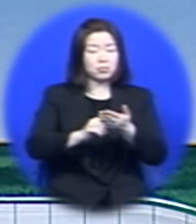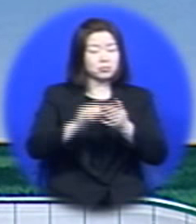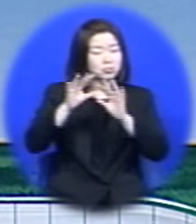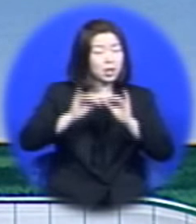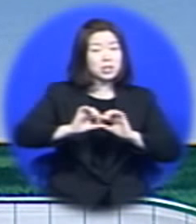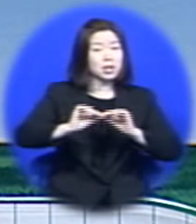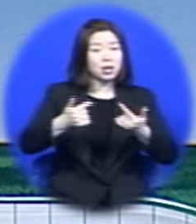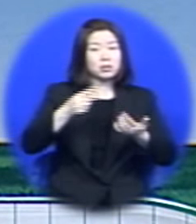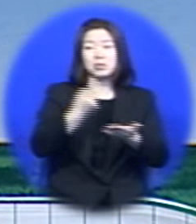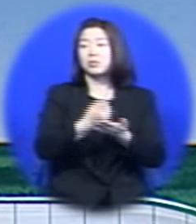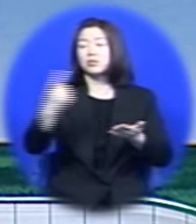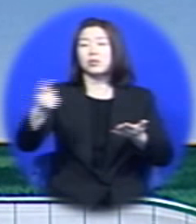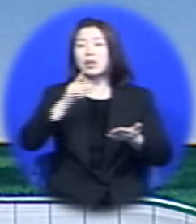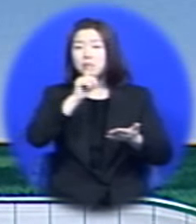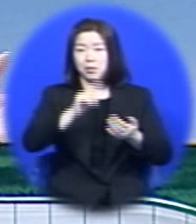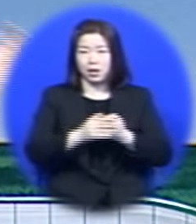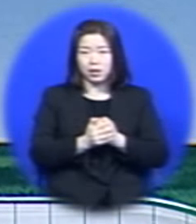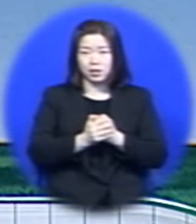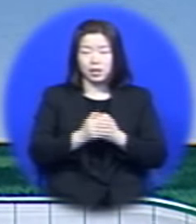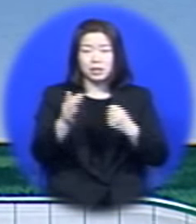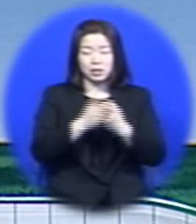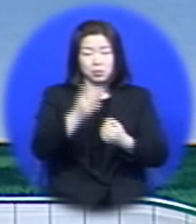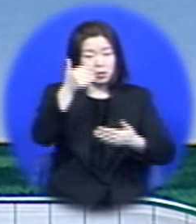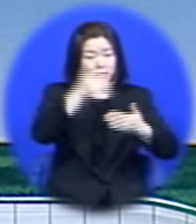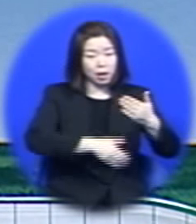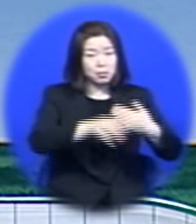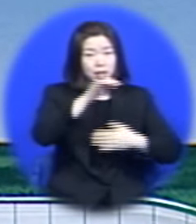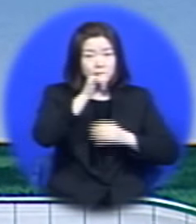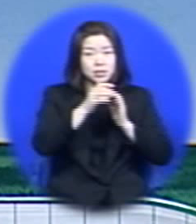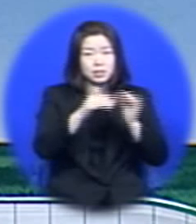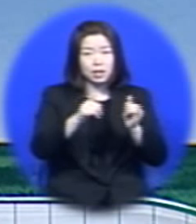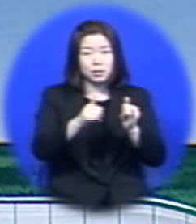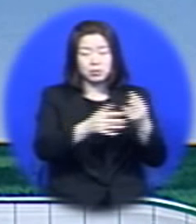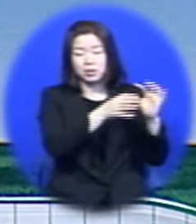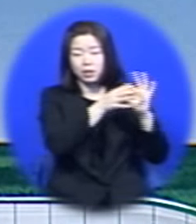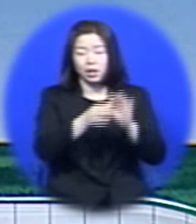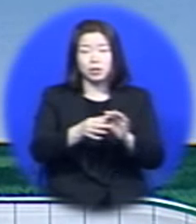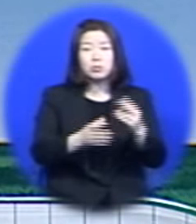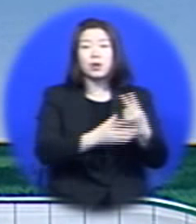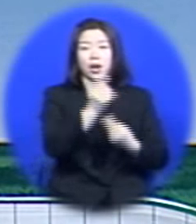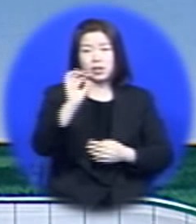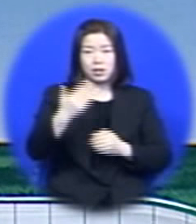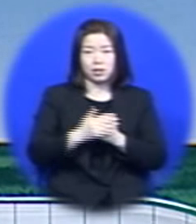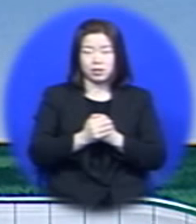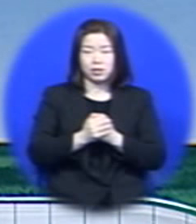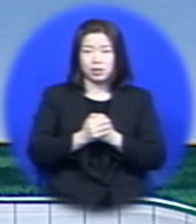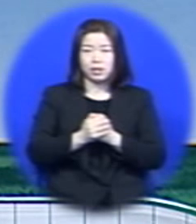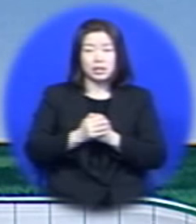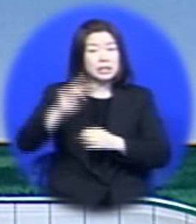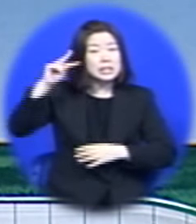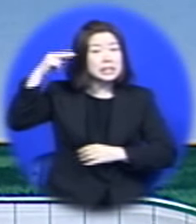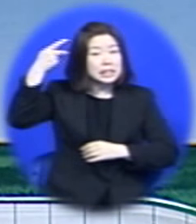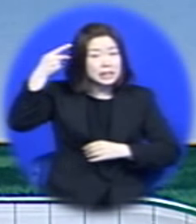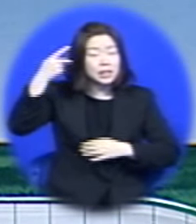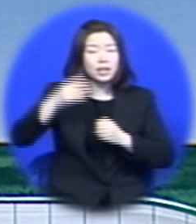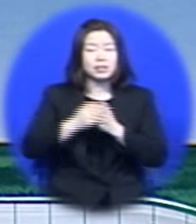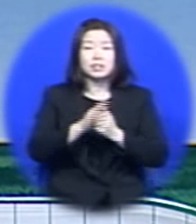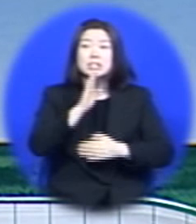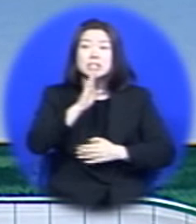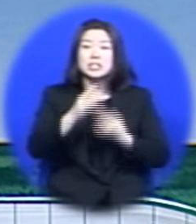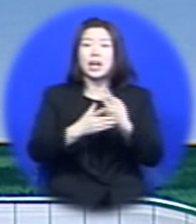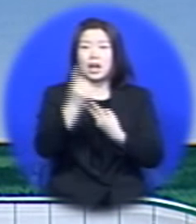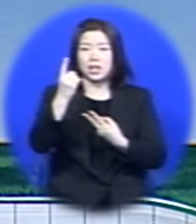그러니까. 그러니까 남아 있는 분들은 계속 하나지요, 뭐. 이단은 진짜 하나잖아요.